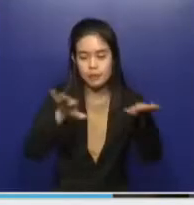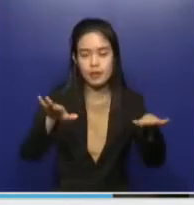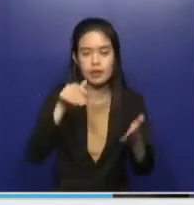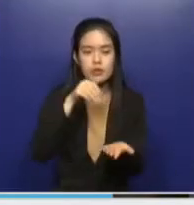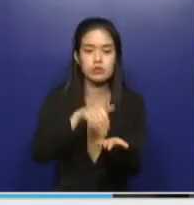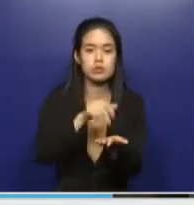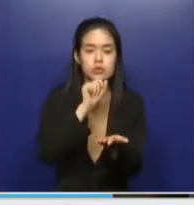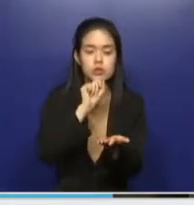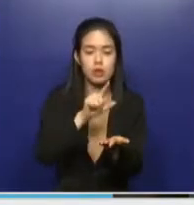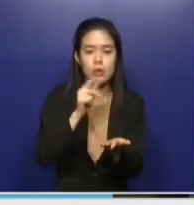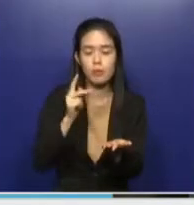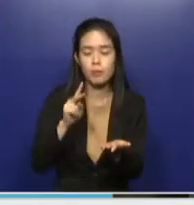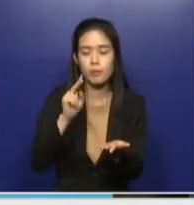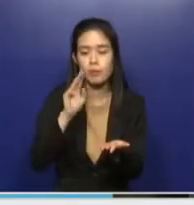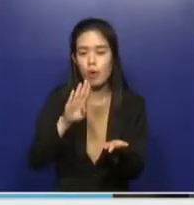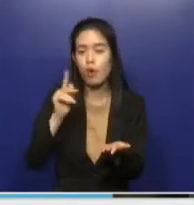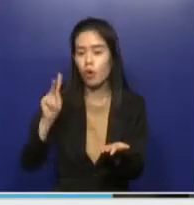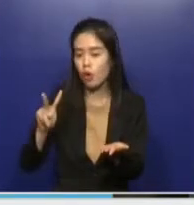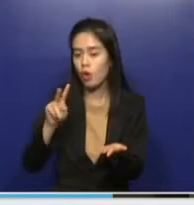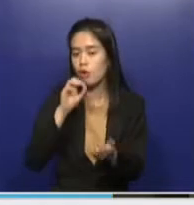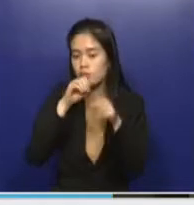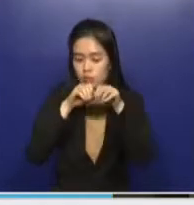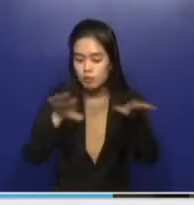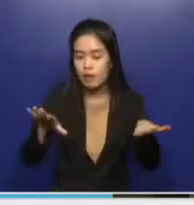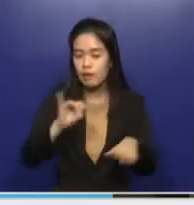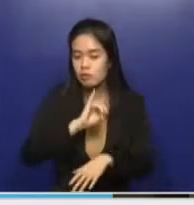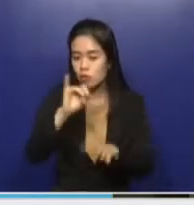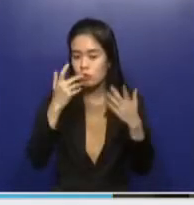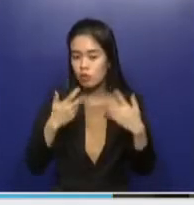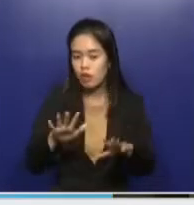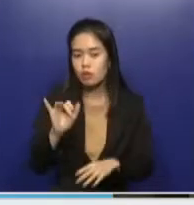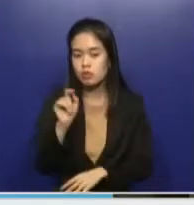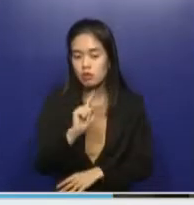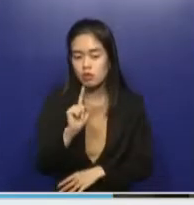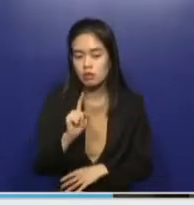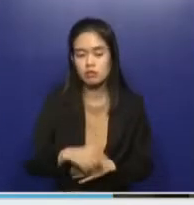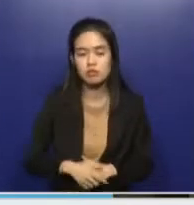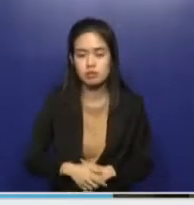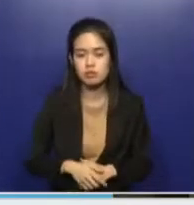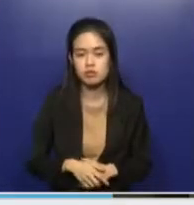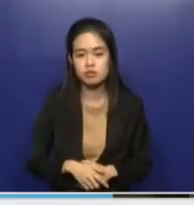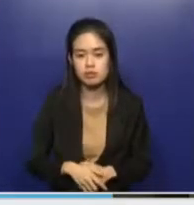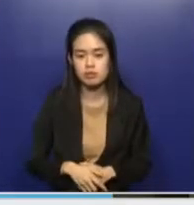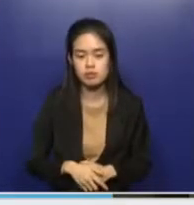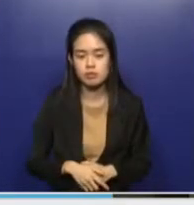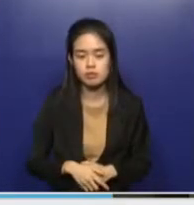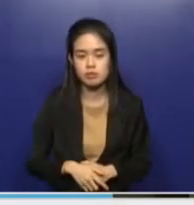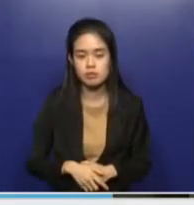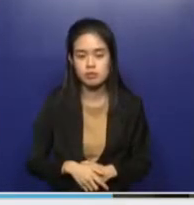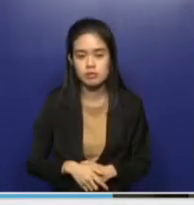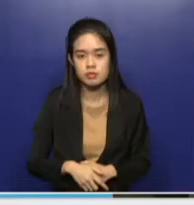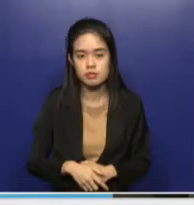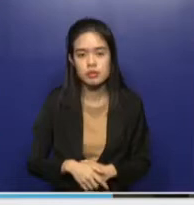น่ะมันเพียงพอและถูกต้องกับสถานการณ์ที่เกิดขึ้นจริงหรือไม่ต